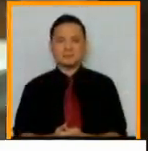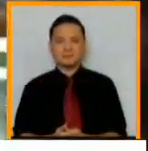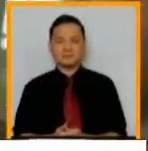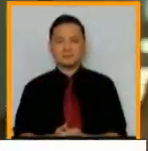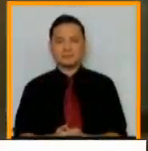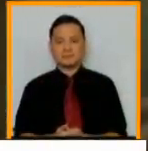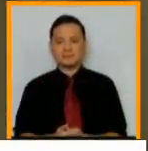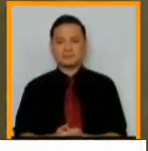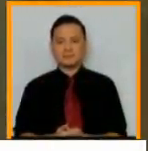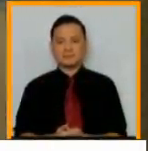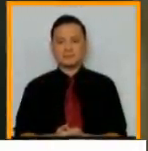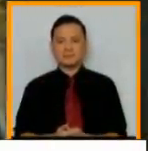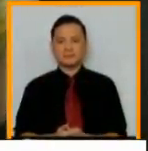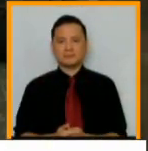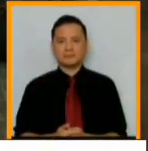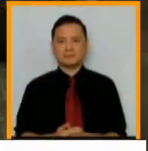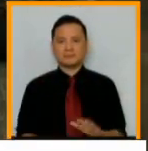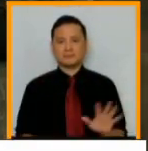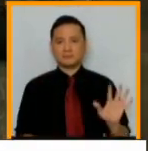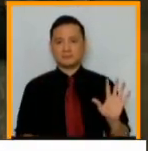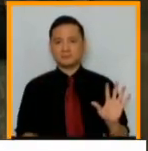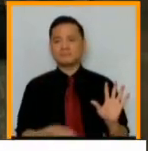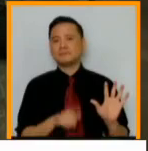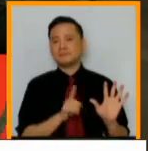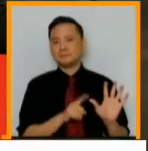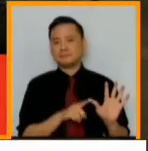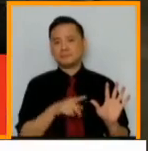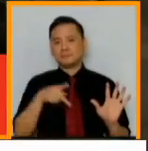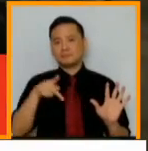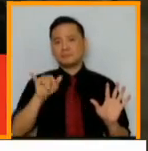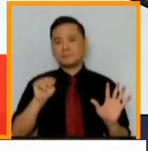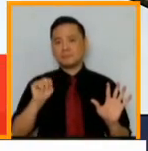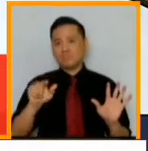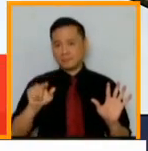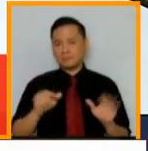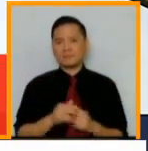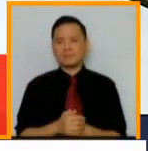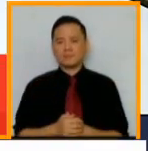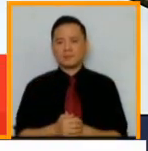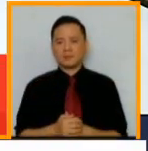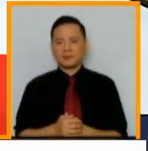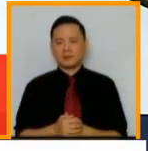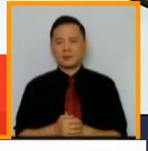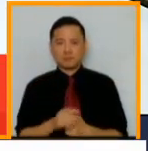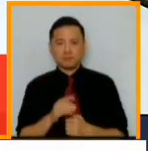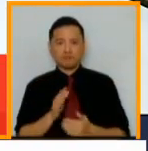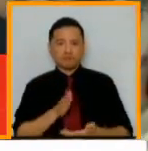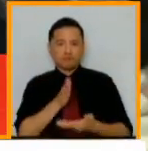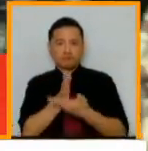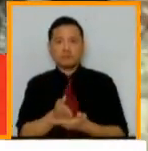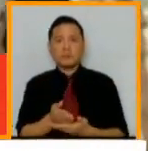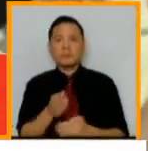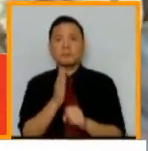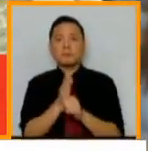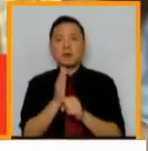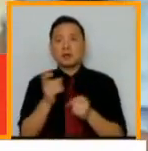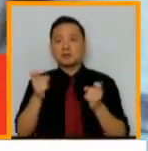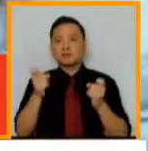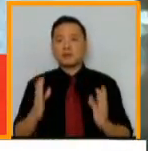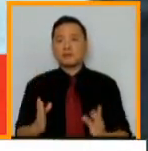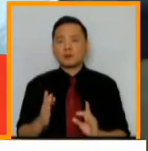Sa konsultasyon ni Senador Ping Lacson sa mga bus operator, nangako siyang mawawala raw ang kotong kapag naging pangulo